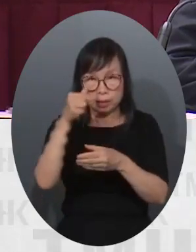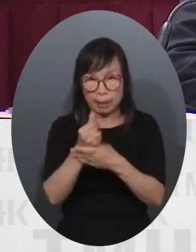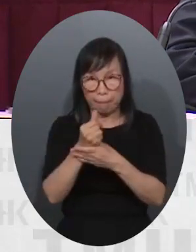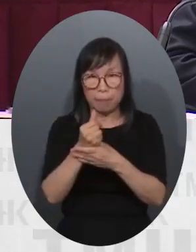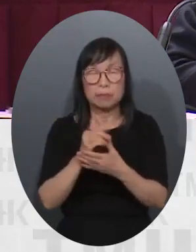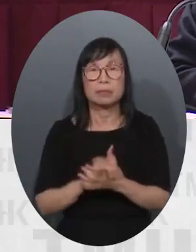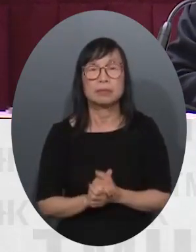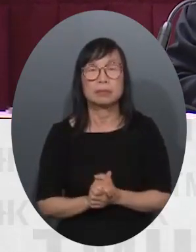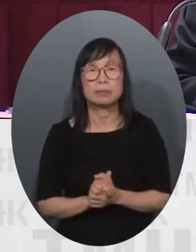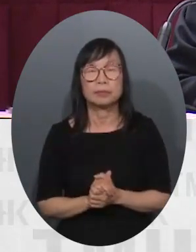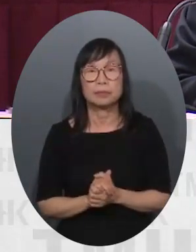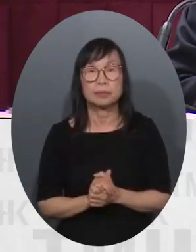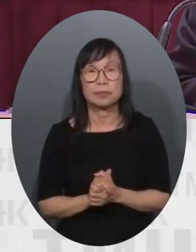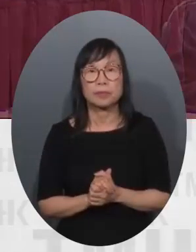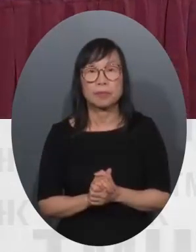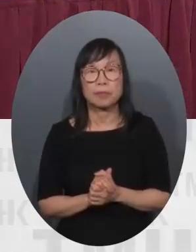票。